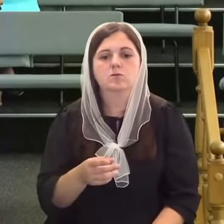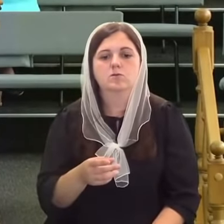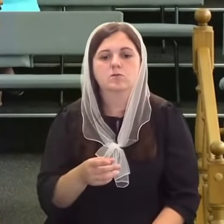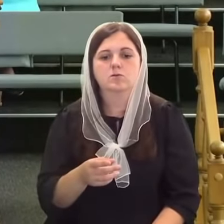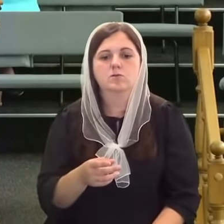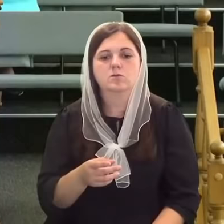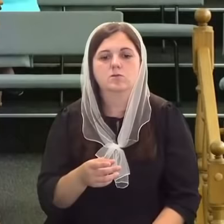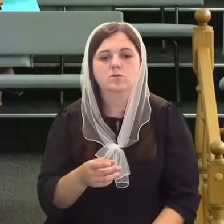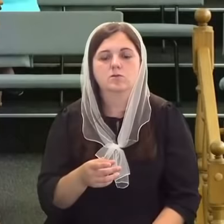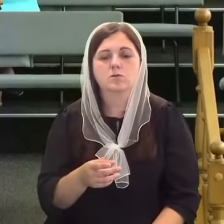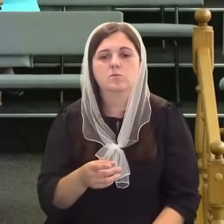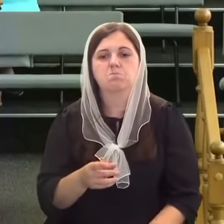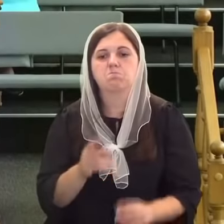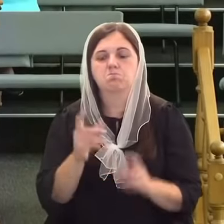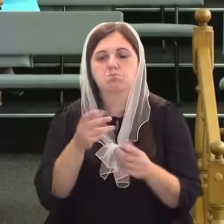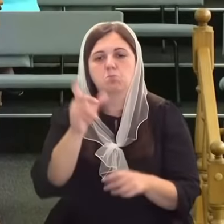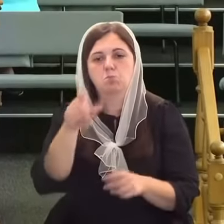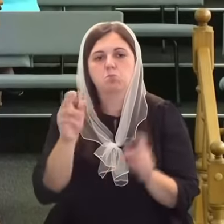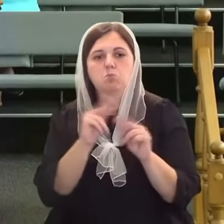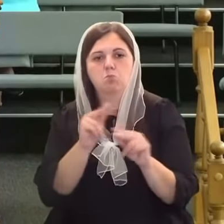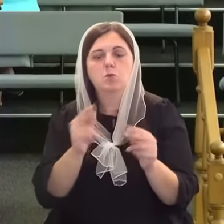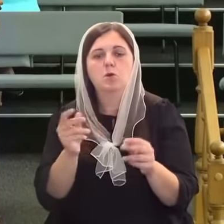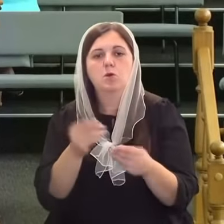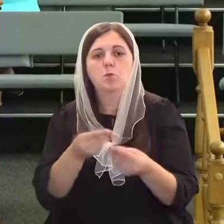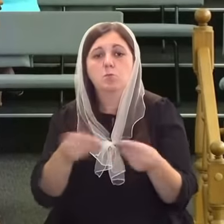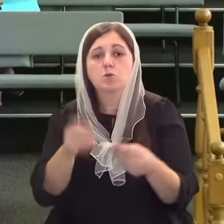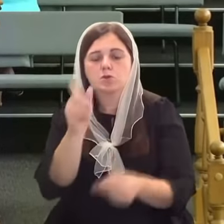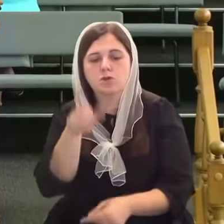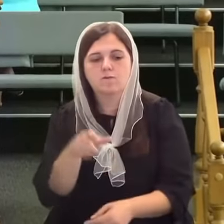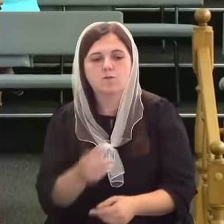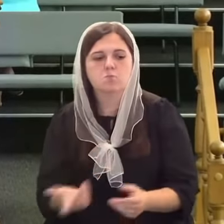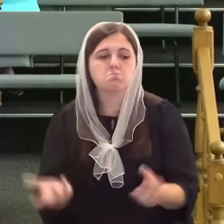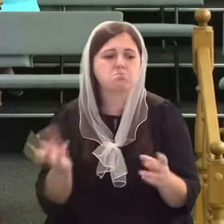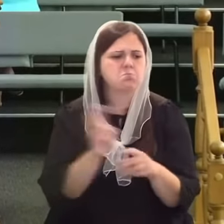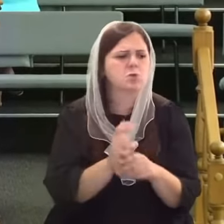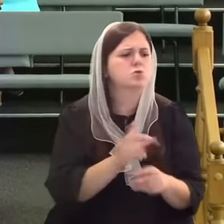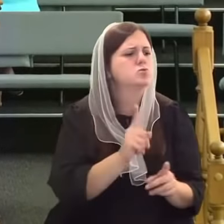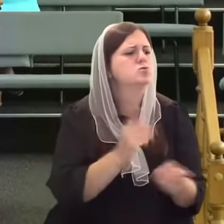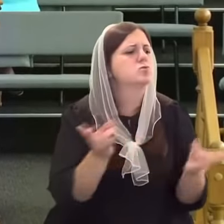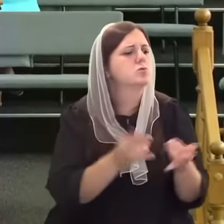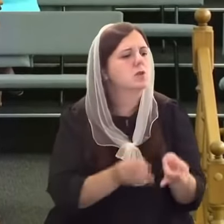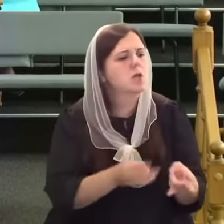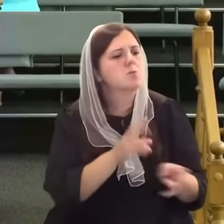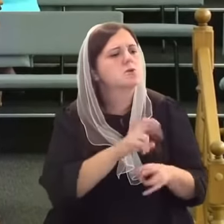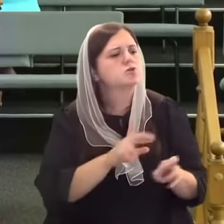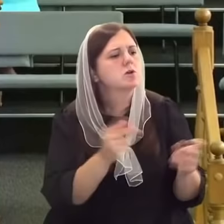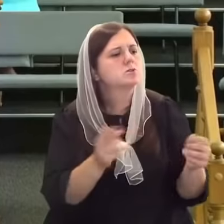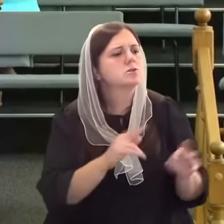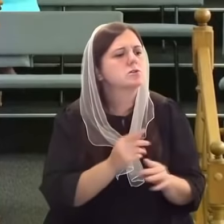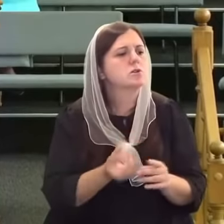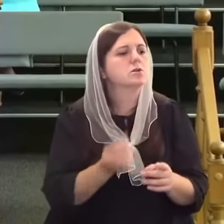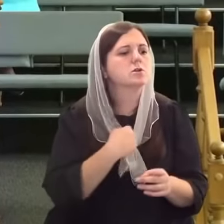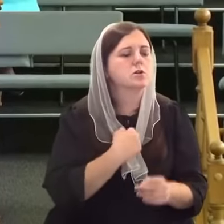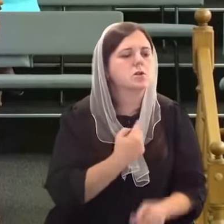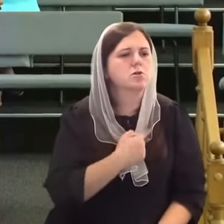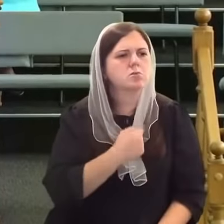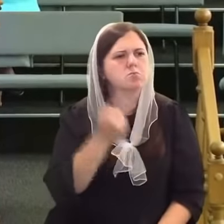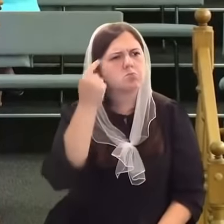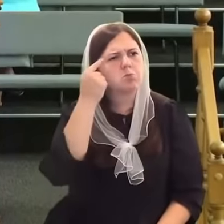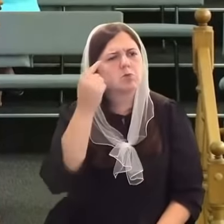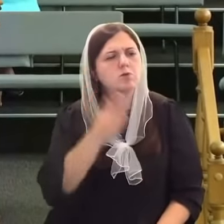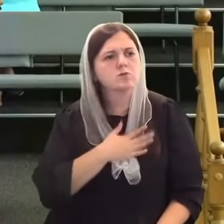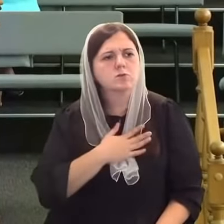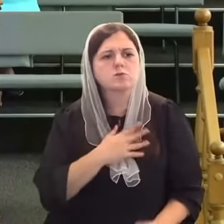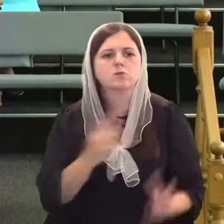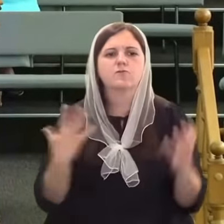помню, продавец нападал на меня: что вы хотите, что вы ищете, на какую сумму вы рассчитываете. Бах, я приходил в себя, уже на